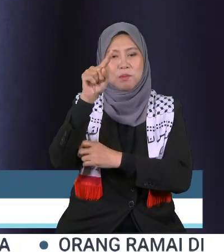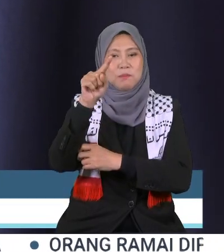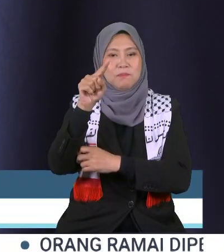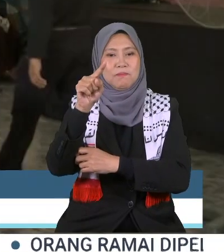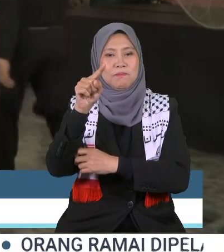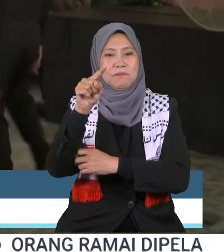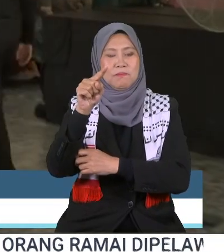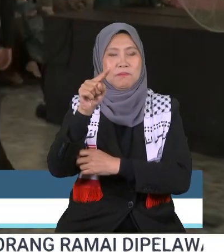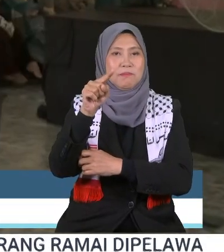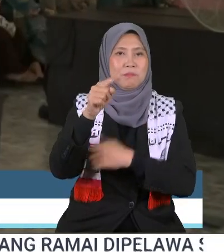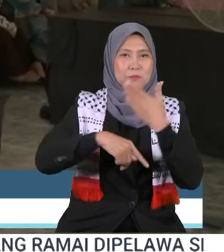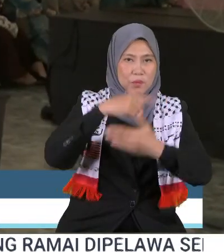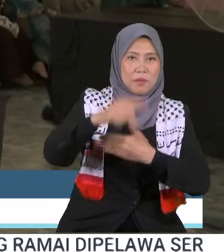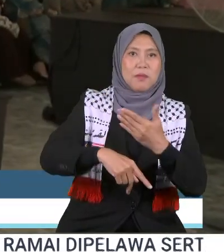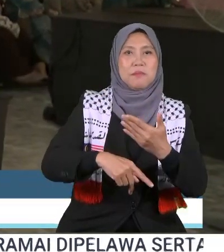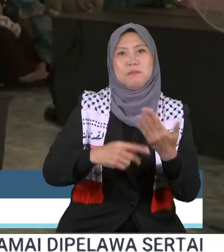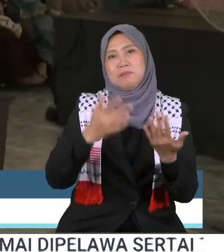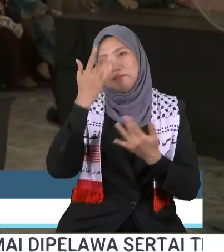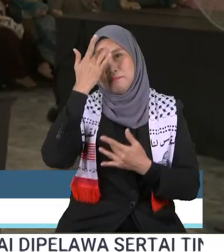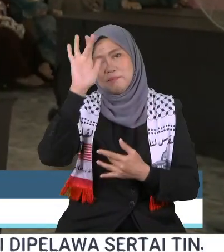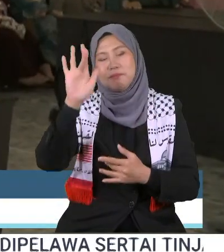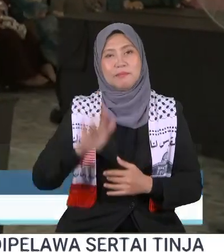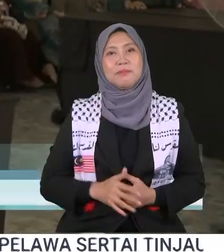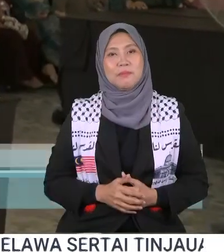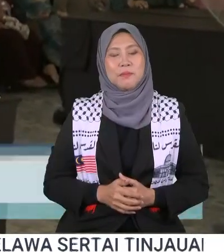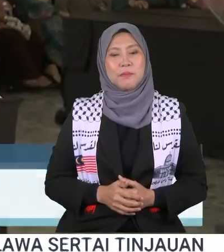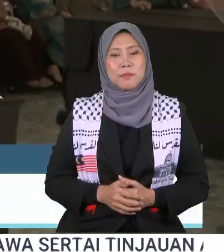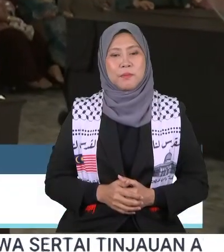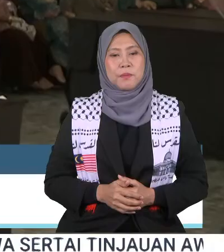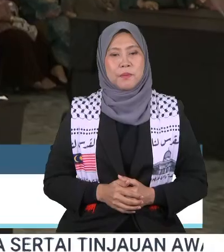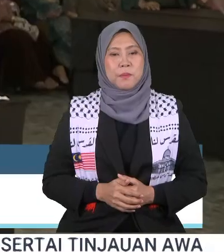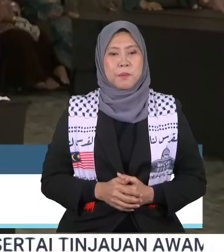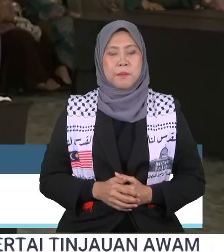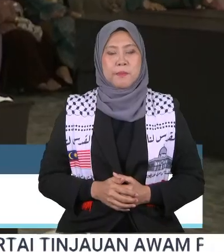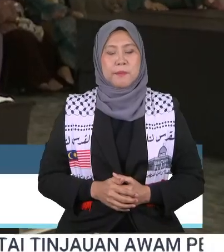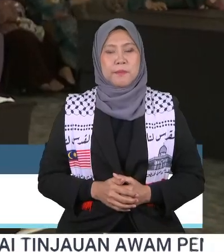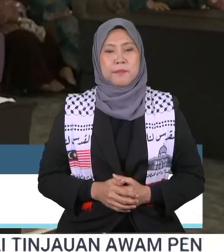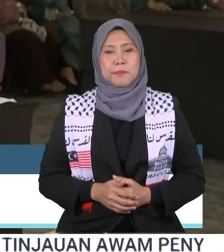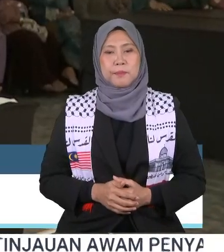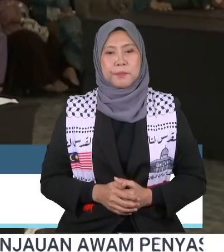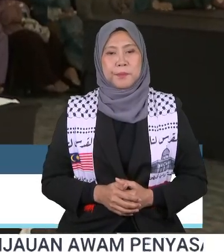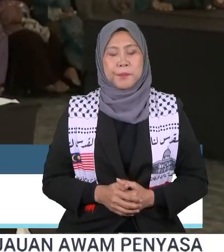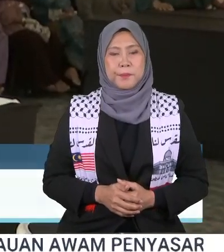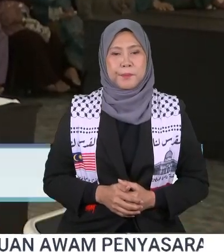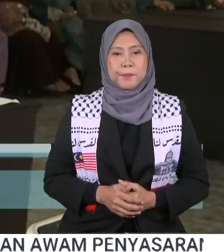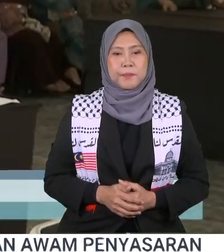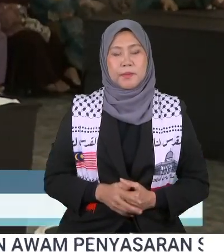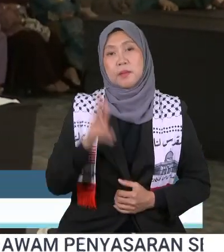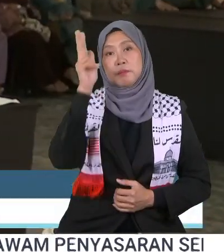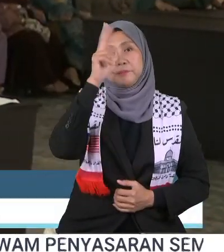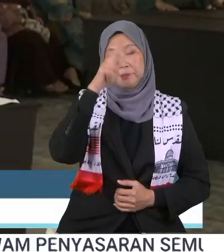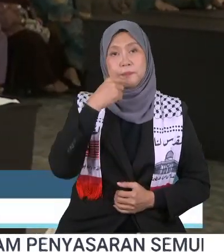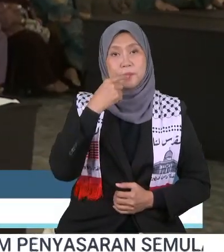lestari. Di dalam program ini, kita mengambil pendekatan EPG iaitu Environmental, People dan juga Governance, yang mana